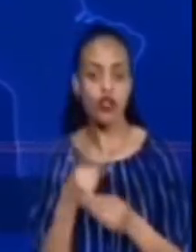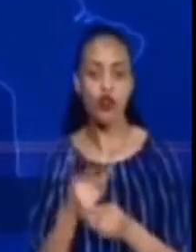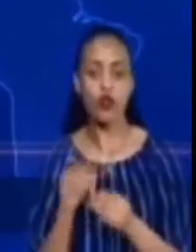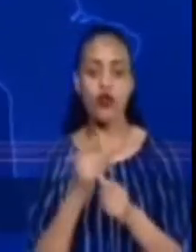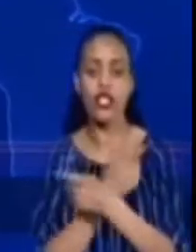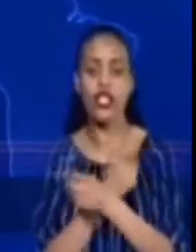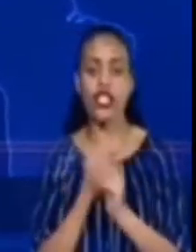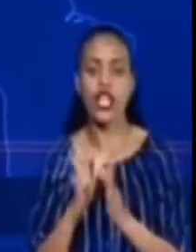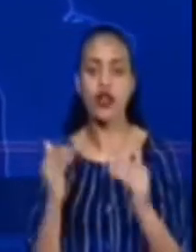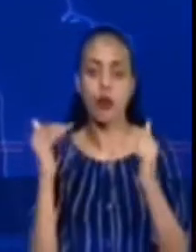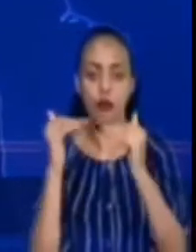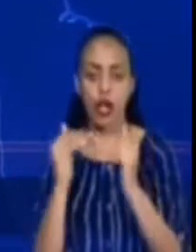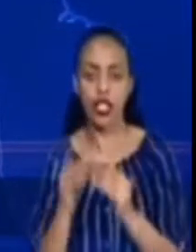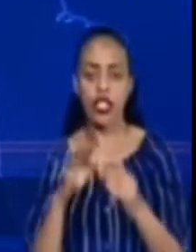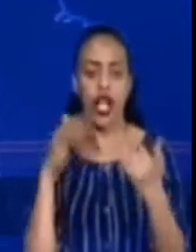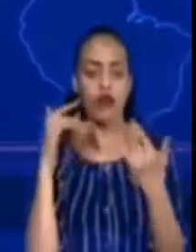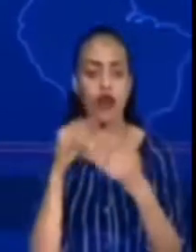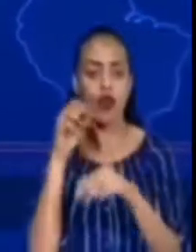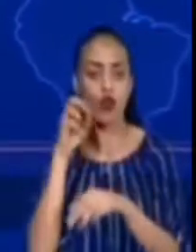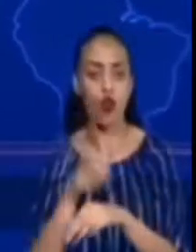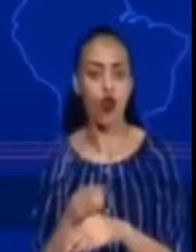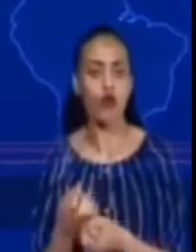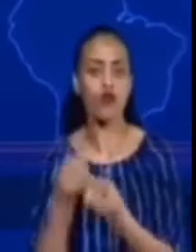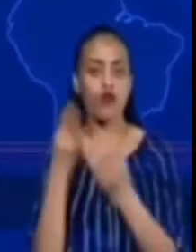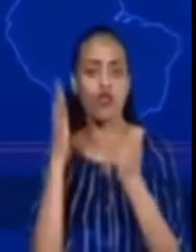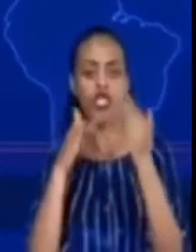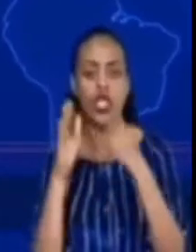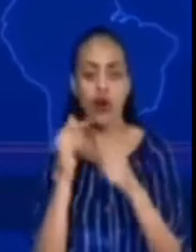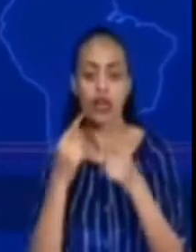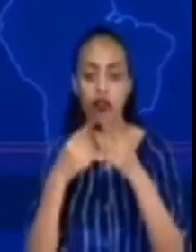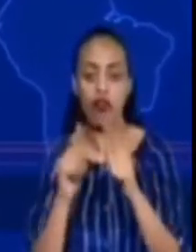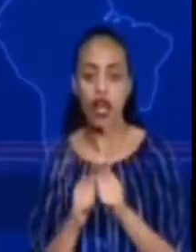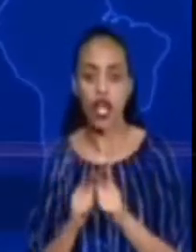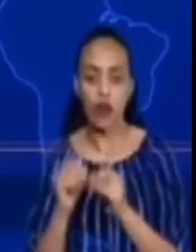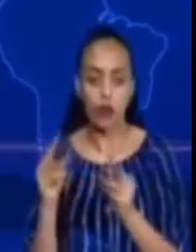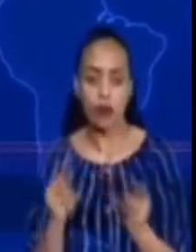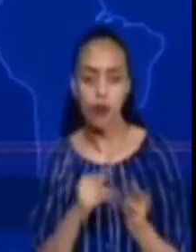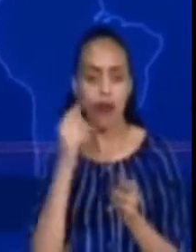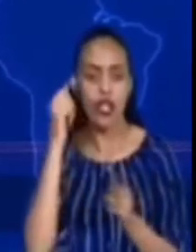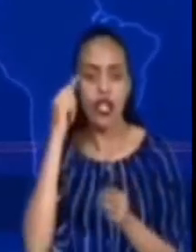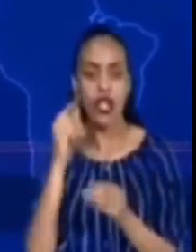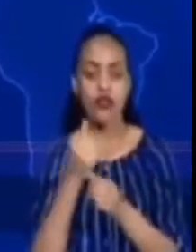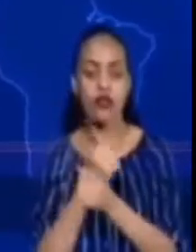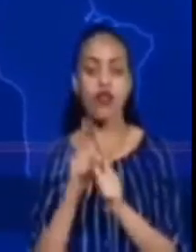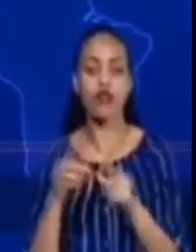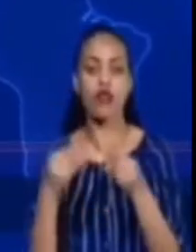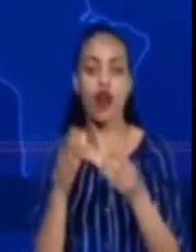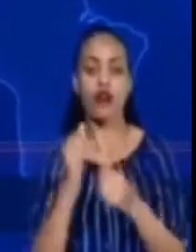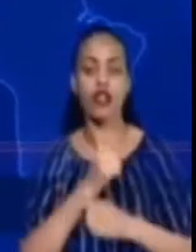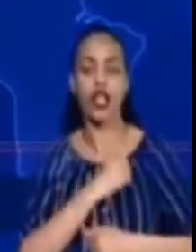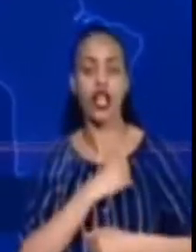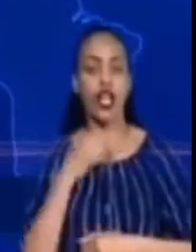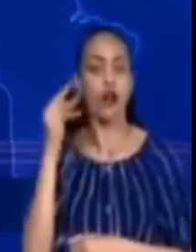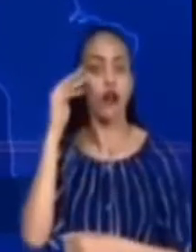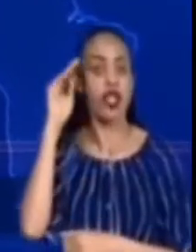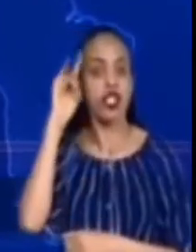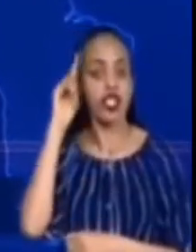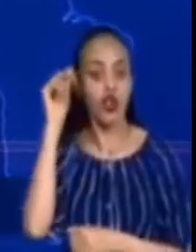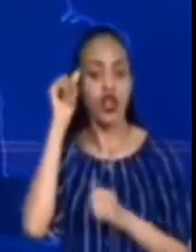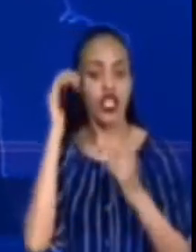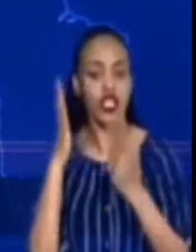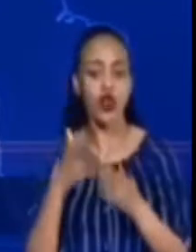ወላችሁ ፌንት ሲነክል ፌንት ሲነክል ኤዮሪኩም ፌንት ሲነክል ተመልከቱት።